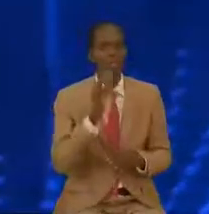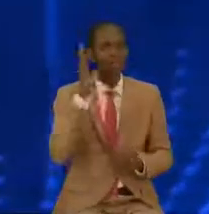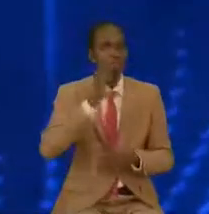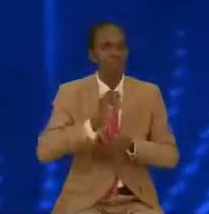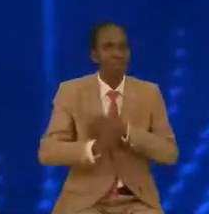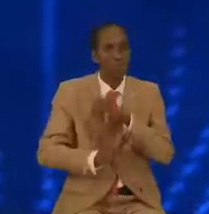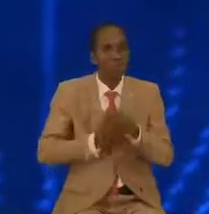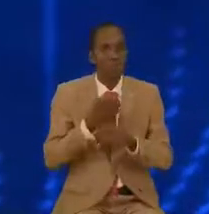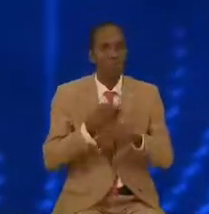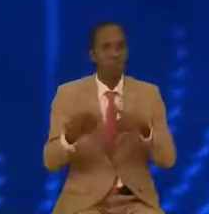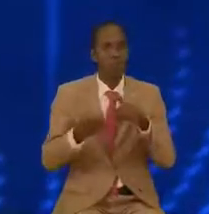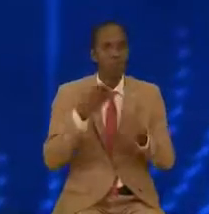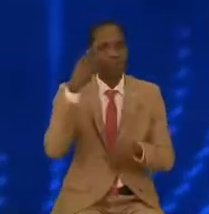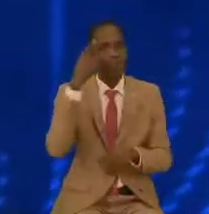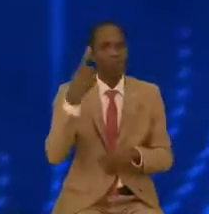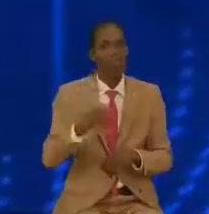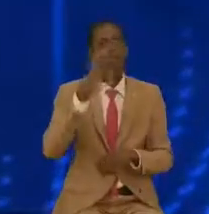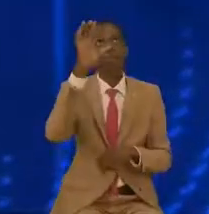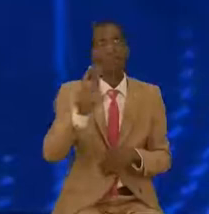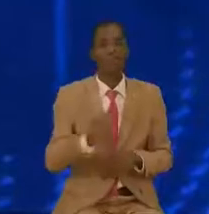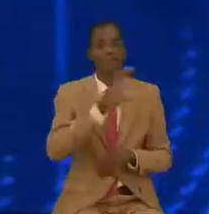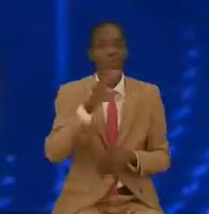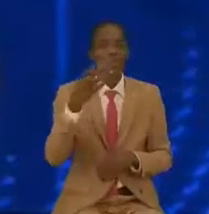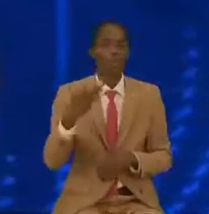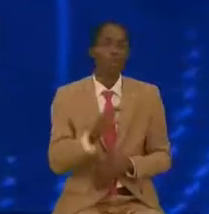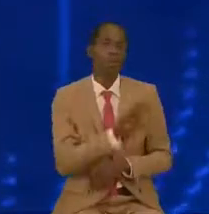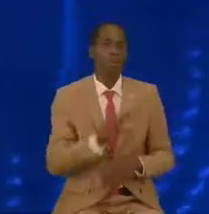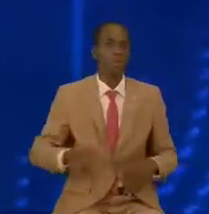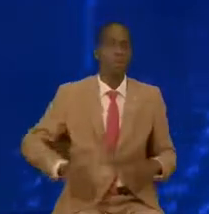de n'être pas persécutés pour la croix de Christ.